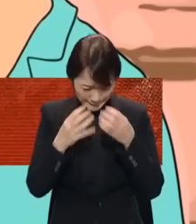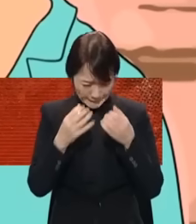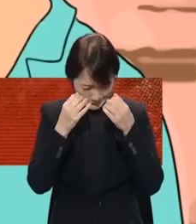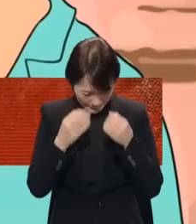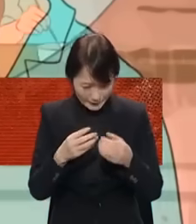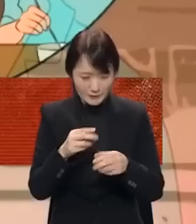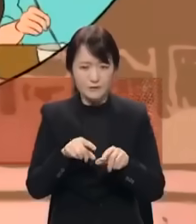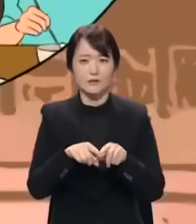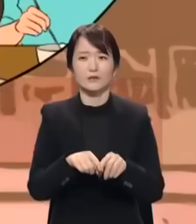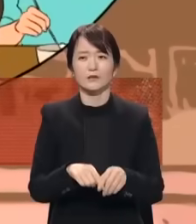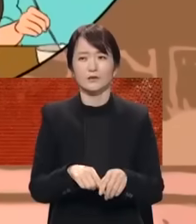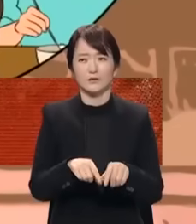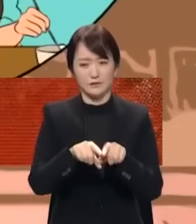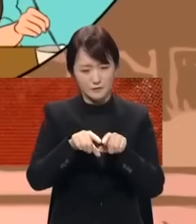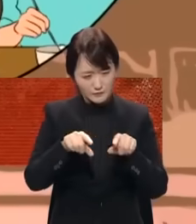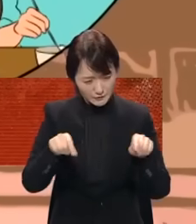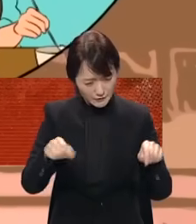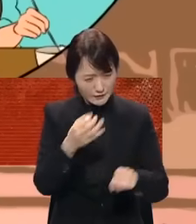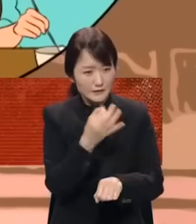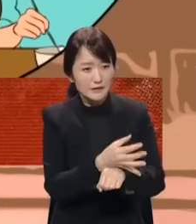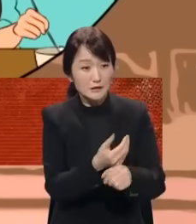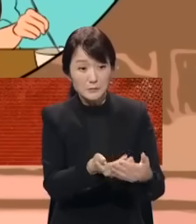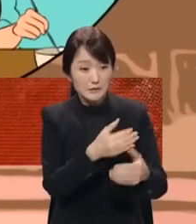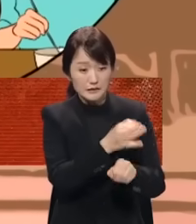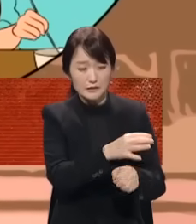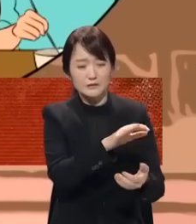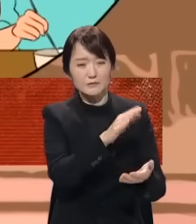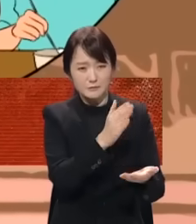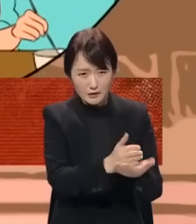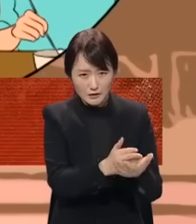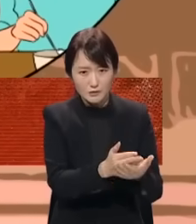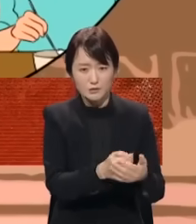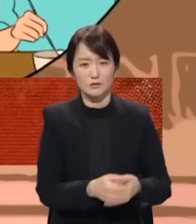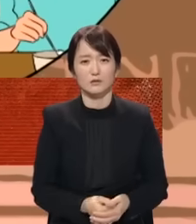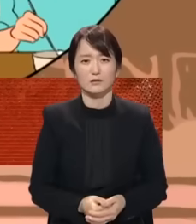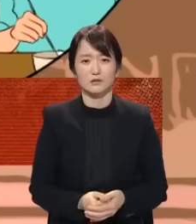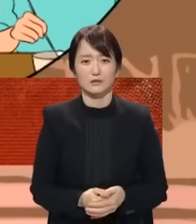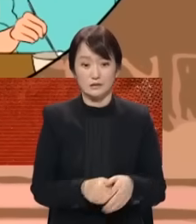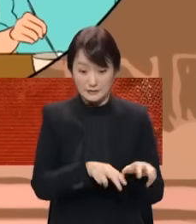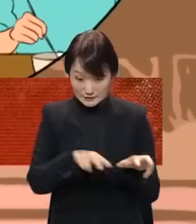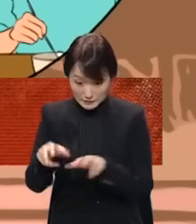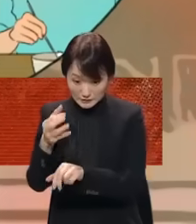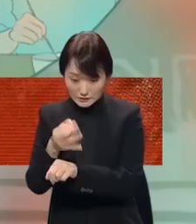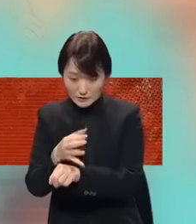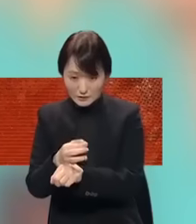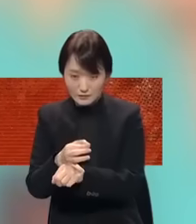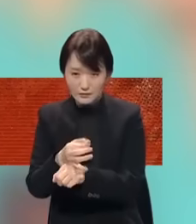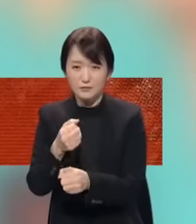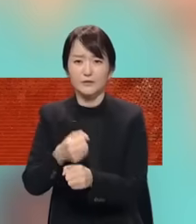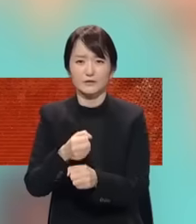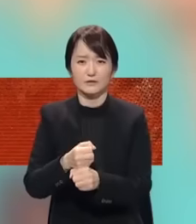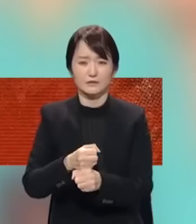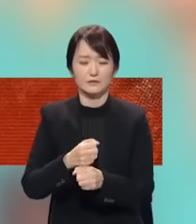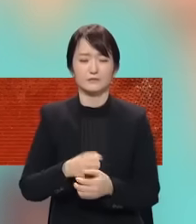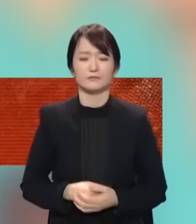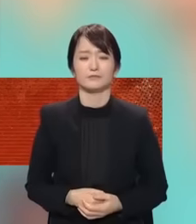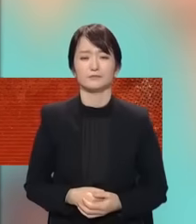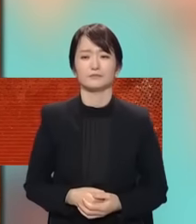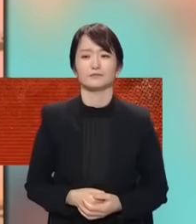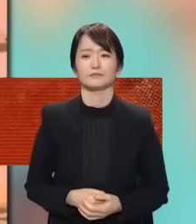이런... 미리 사놓지 말고 음식하기 전에 바로 사서 요리해라. 간섭을 많이 했다라고 해요. 그러면서 또 했던